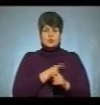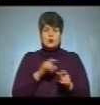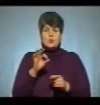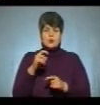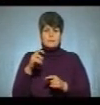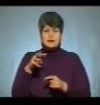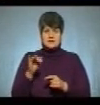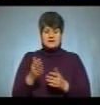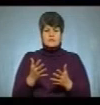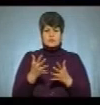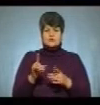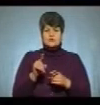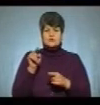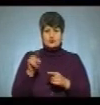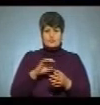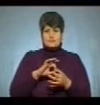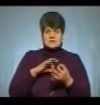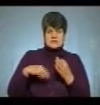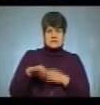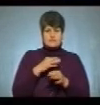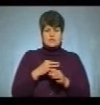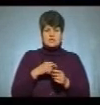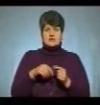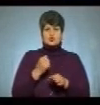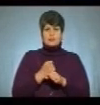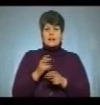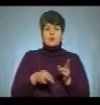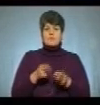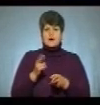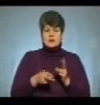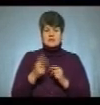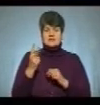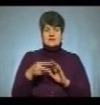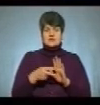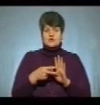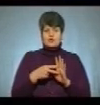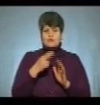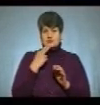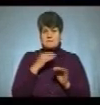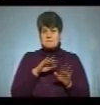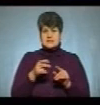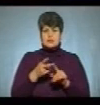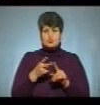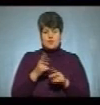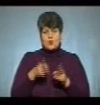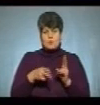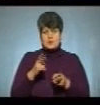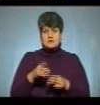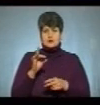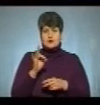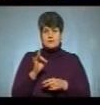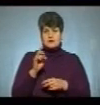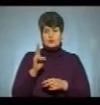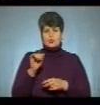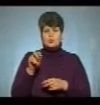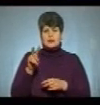де встановили, що у хлопця заворот кишечника і зробили йому операцію. 27 червня після другої операції Роман Кулак